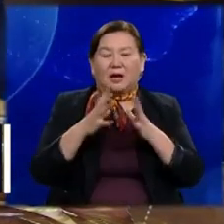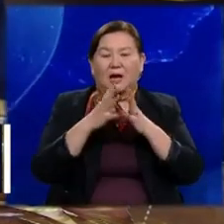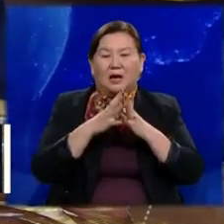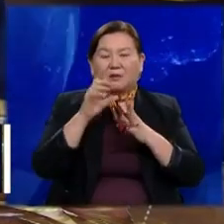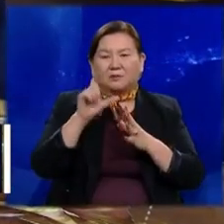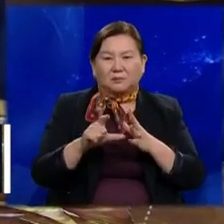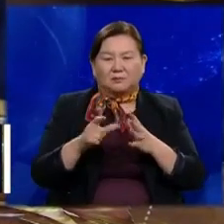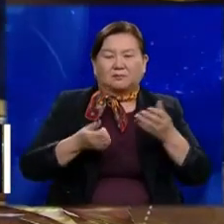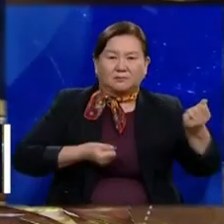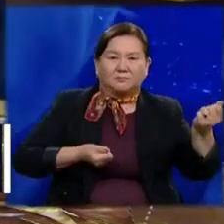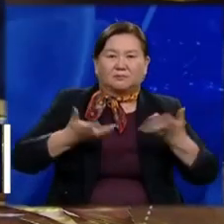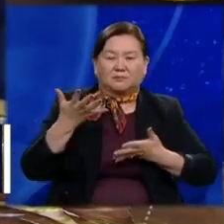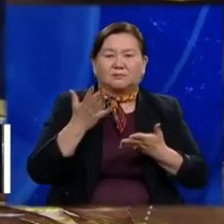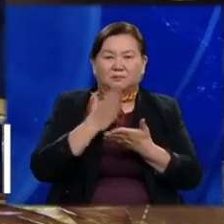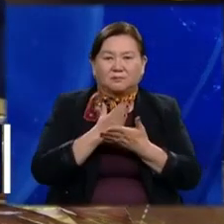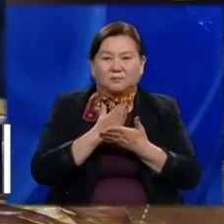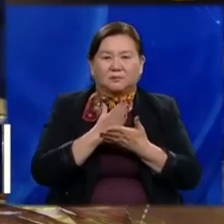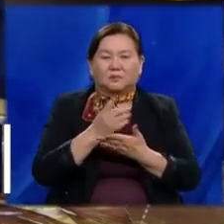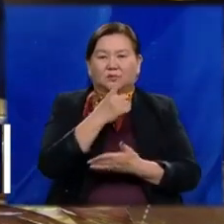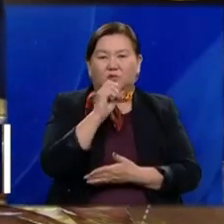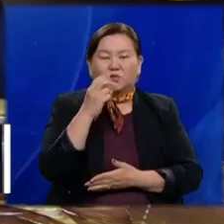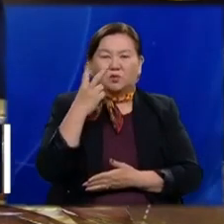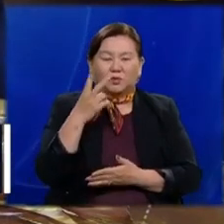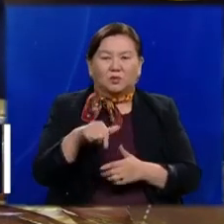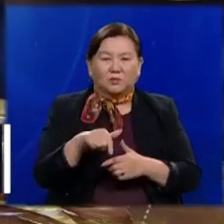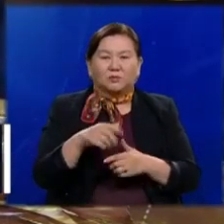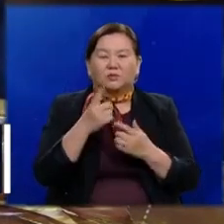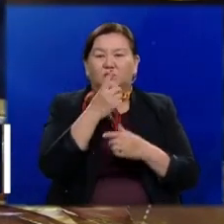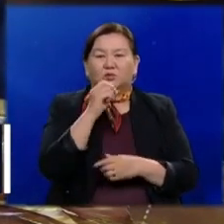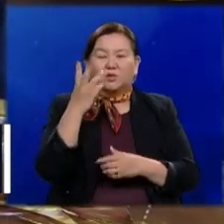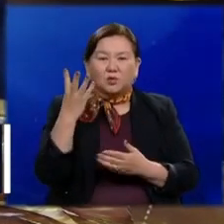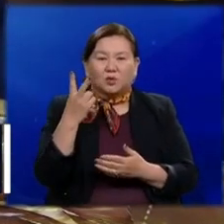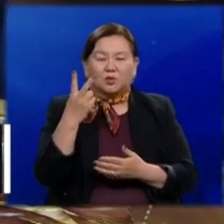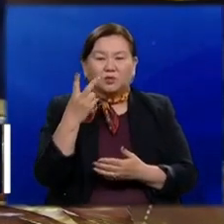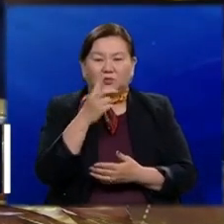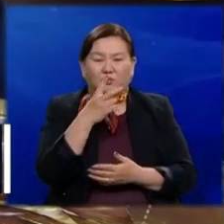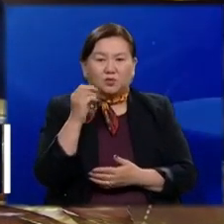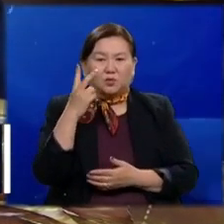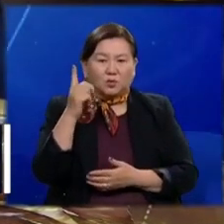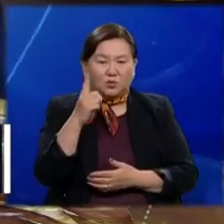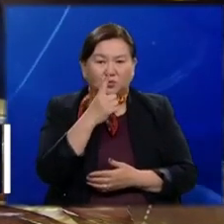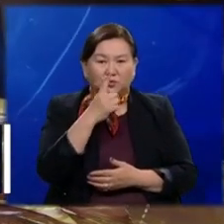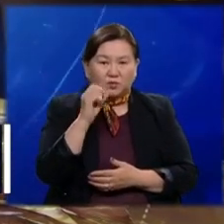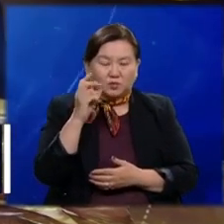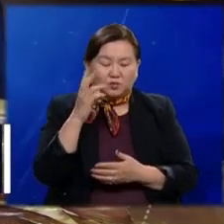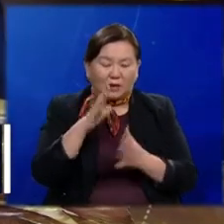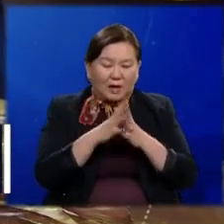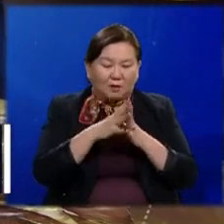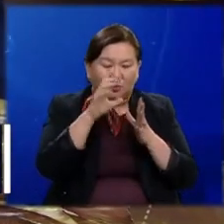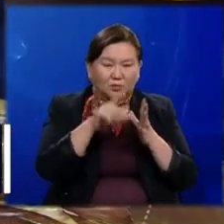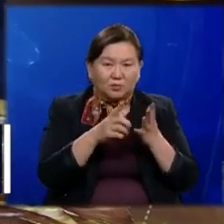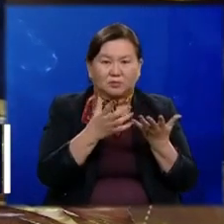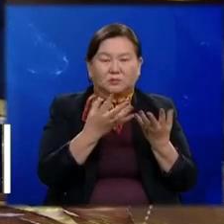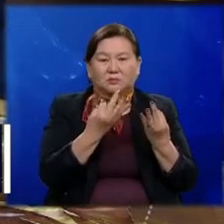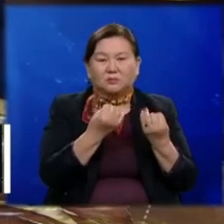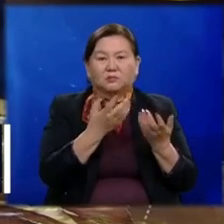10% нь биелэгч нар байдаг. 102 өвлөн уламжлагч. Одоо тэр 102 хүний хэрэв 10% нь 12